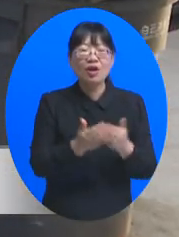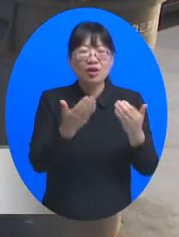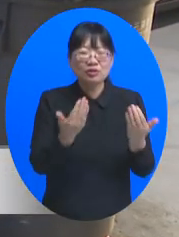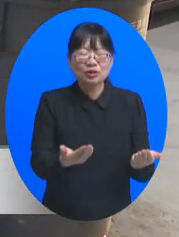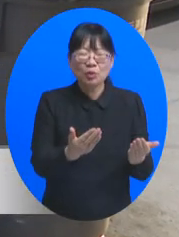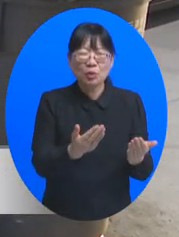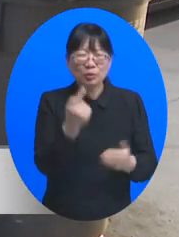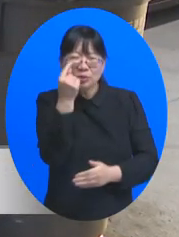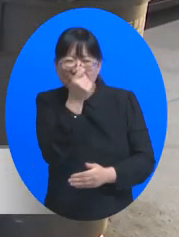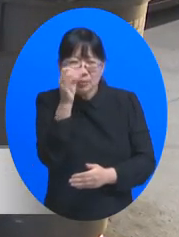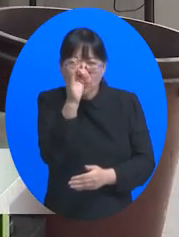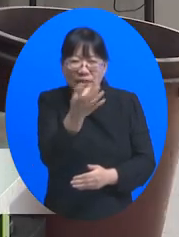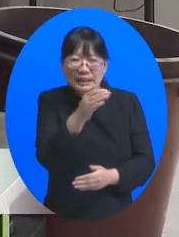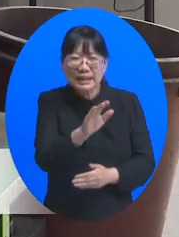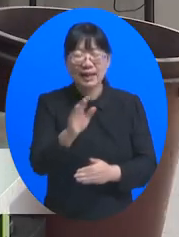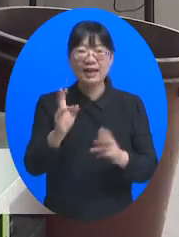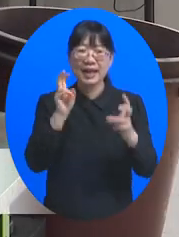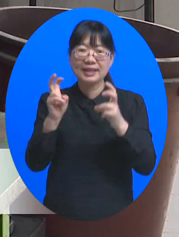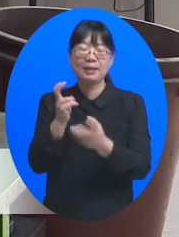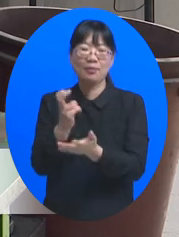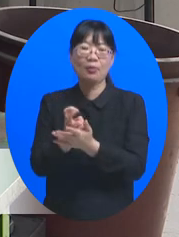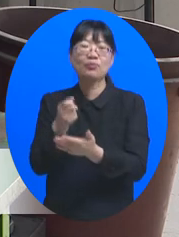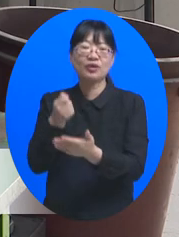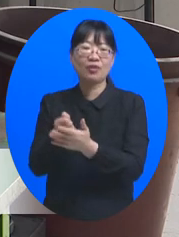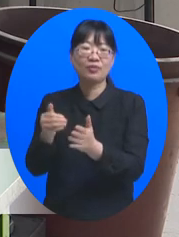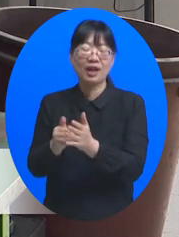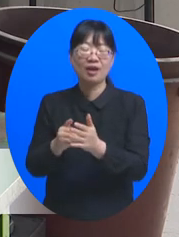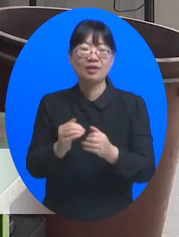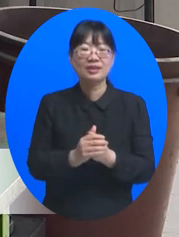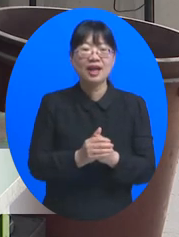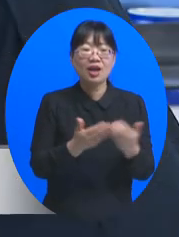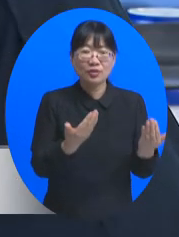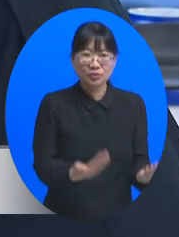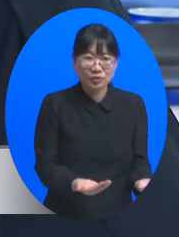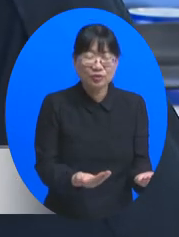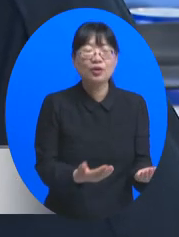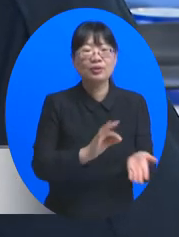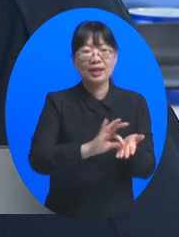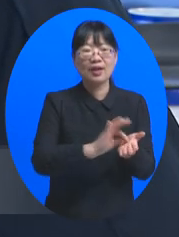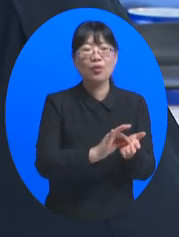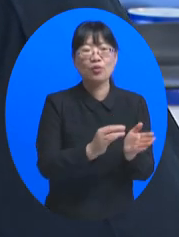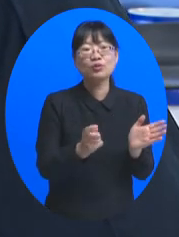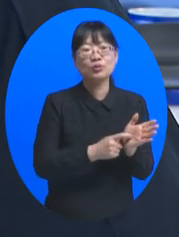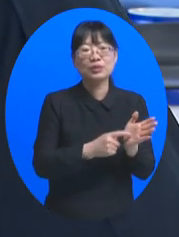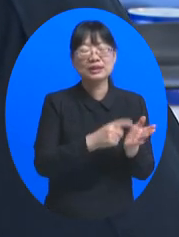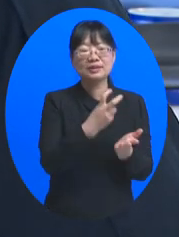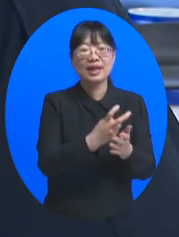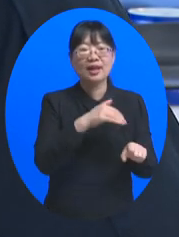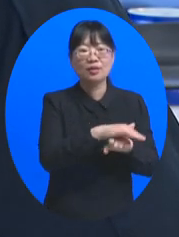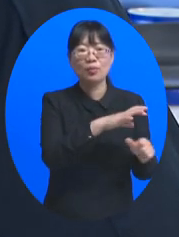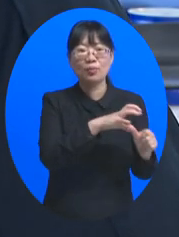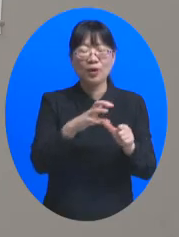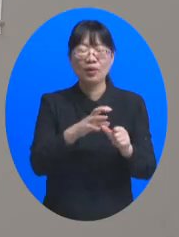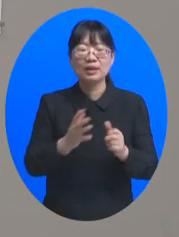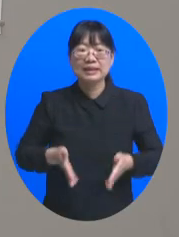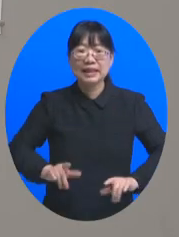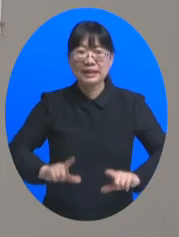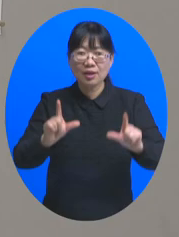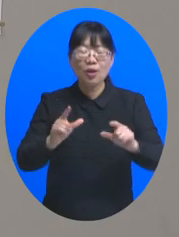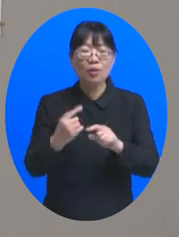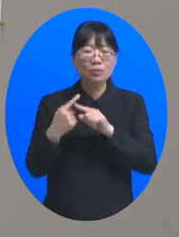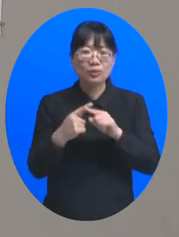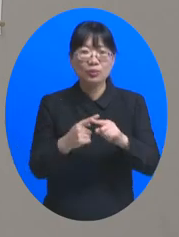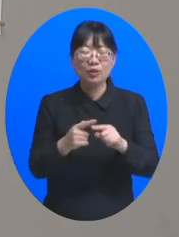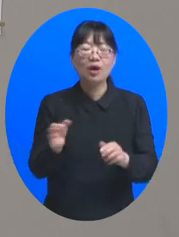사용을 아예 사규로 정해놓았습니다. 연차 사용 촉진제를 도입한 겁니다. 생일날엔 무조건